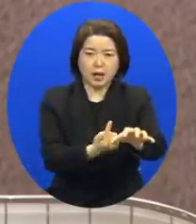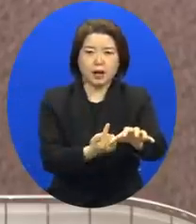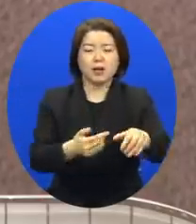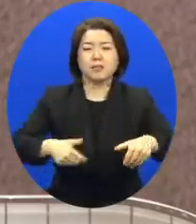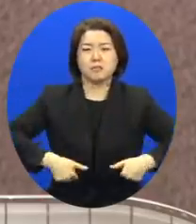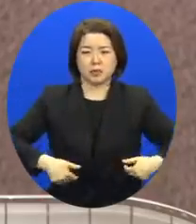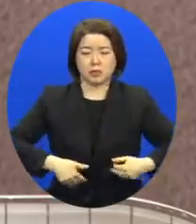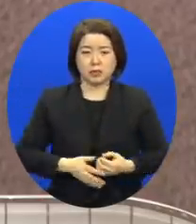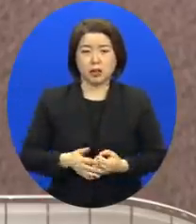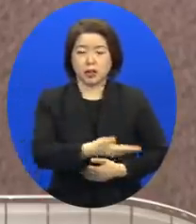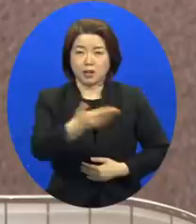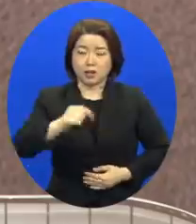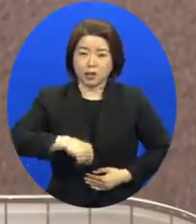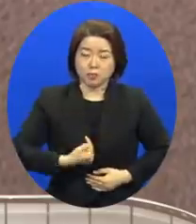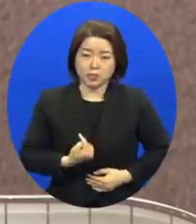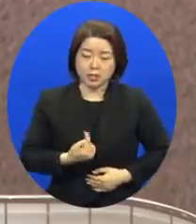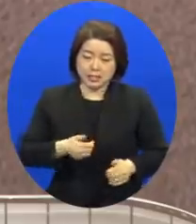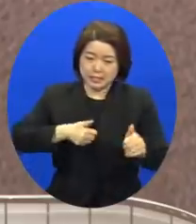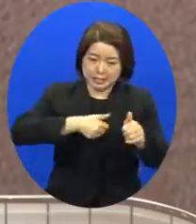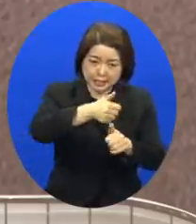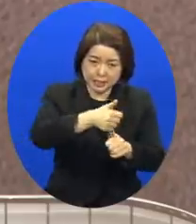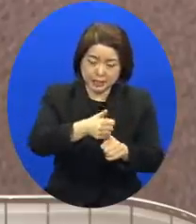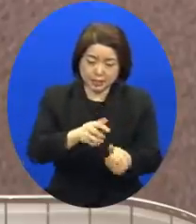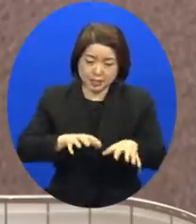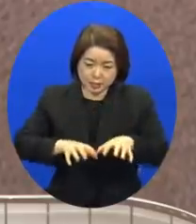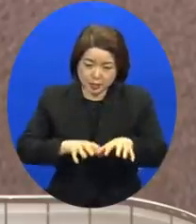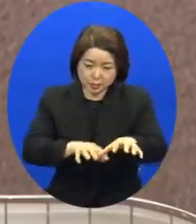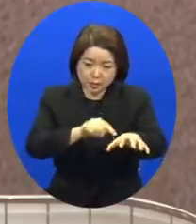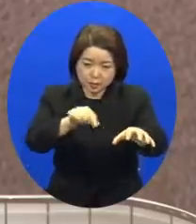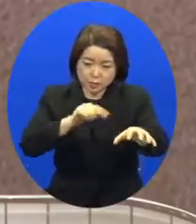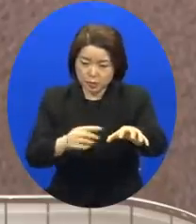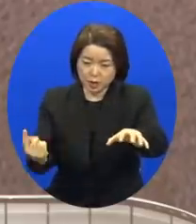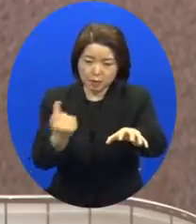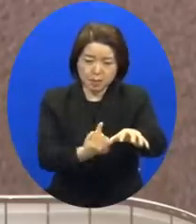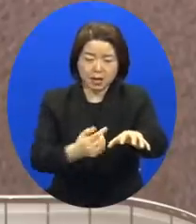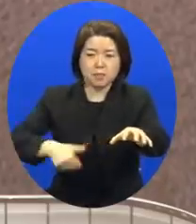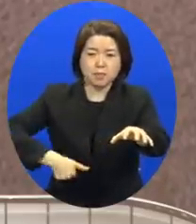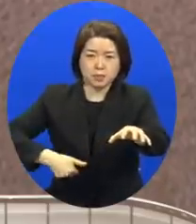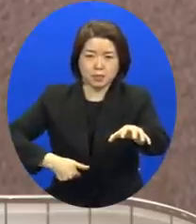여러분 자신이 그 승리하는 대열 속에 있어야 하는 것입니다